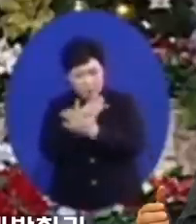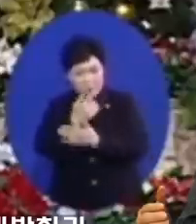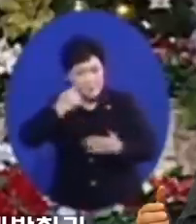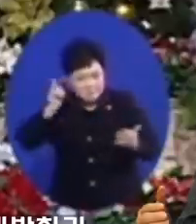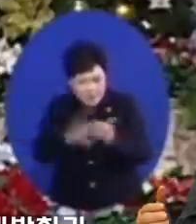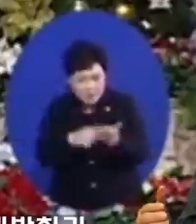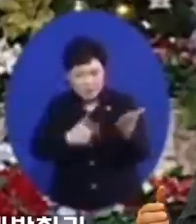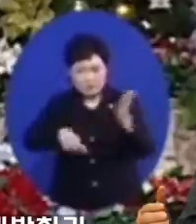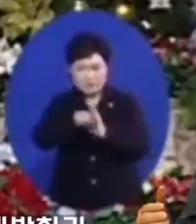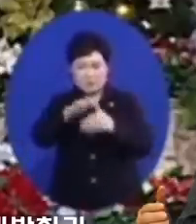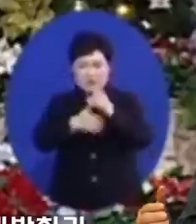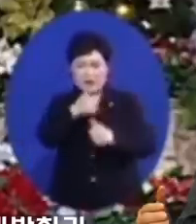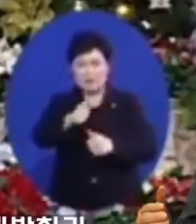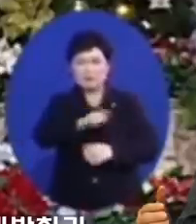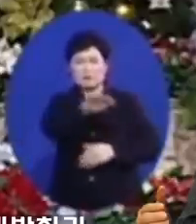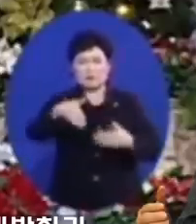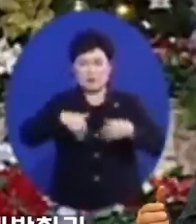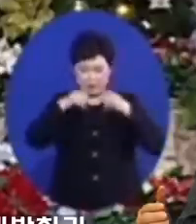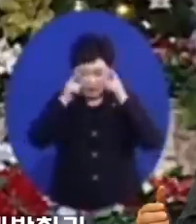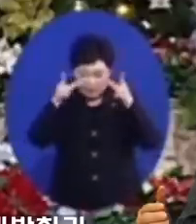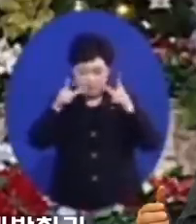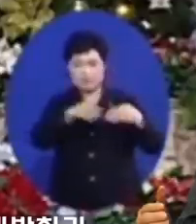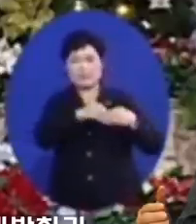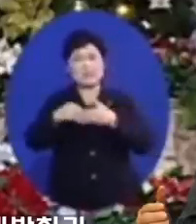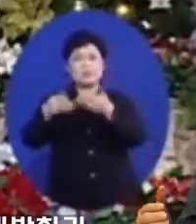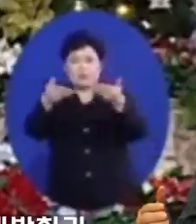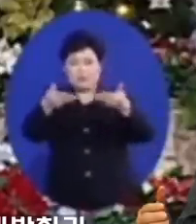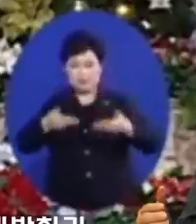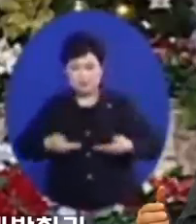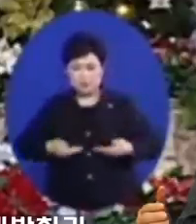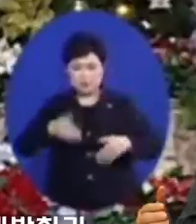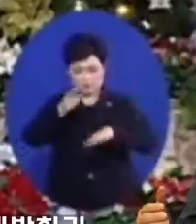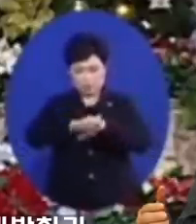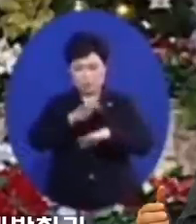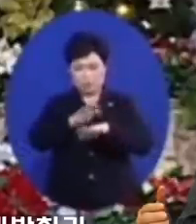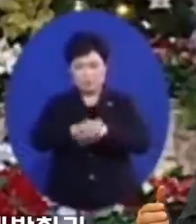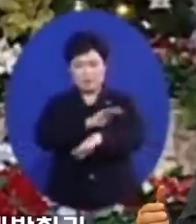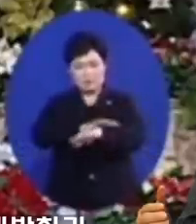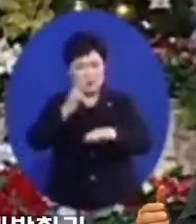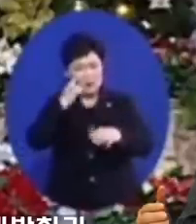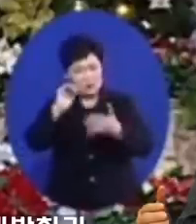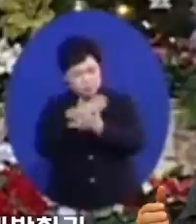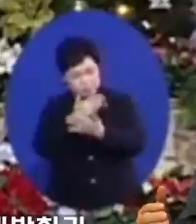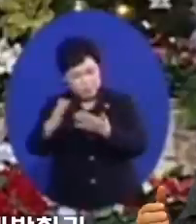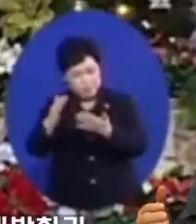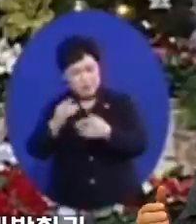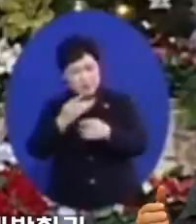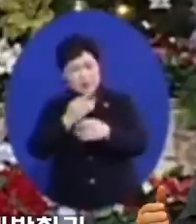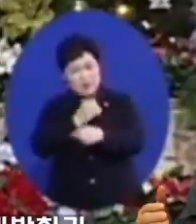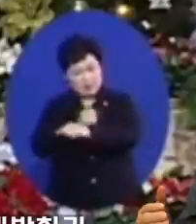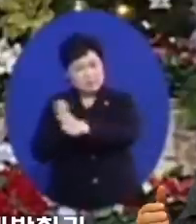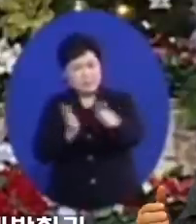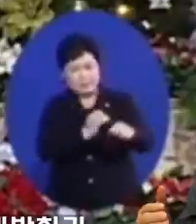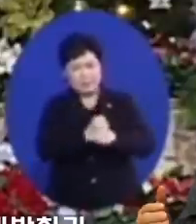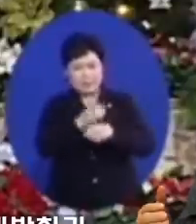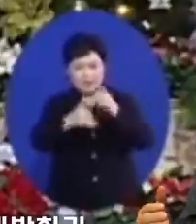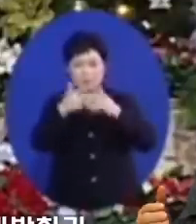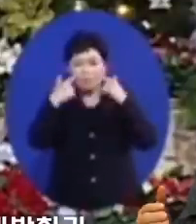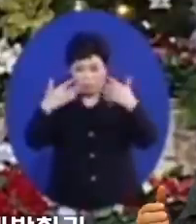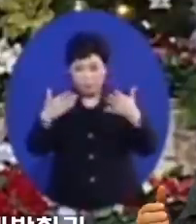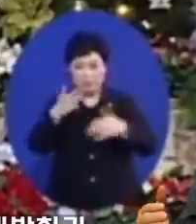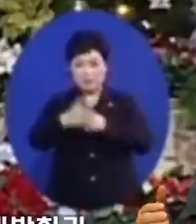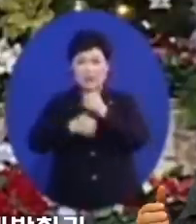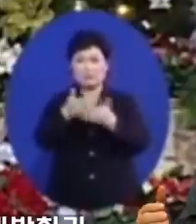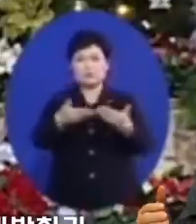위해 하나님이 우리에게 깨우쳐 주시고 인도해 주실 손길을 잘 분별해야 되는 것입니다. 하나님은 분명히